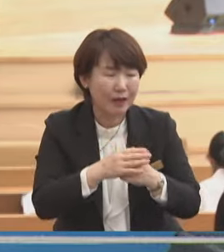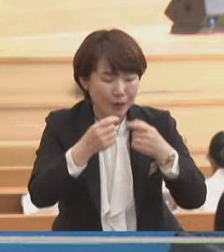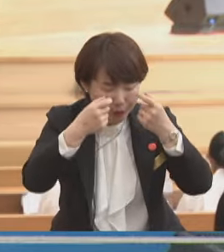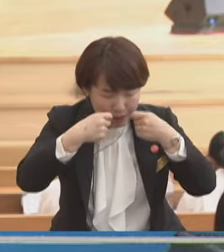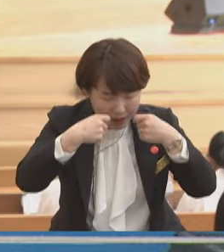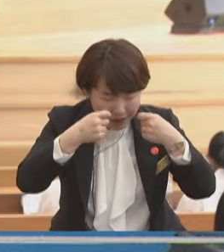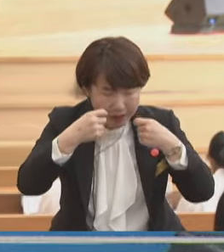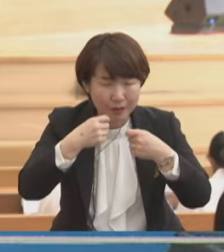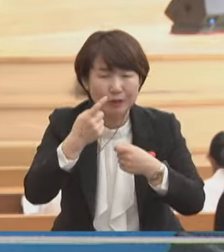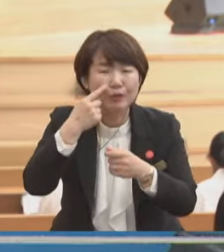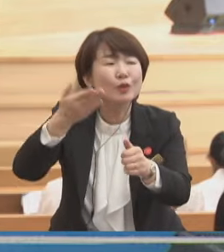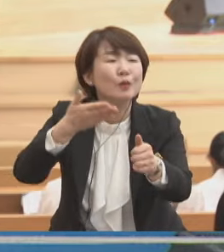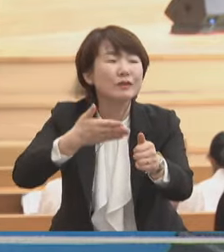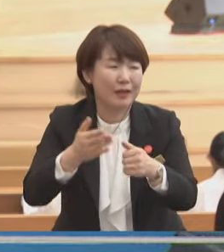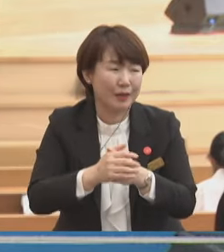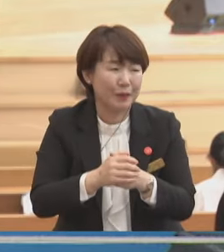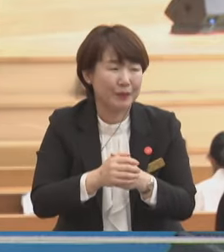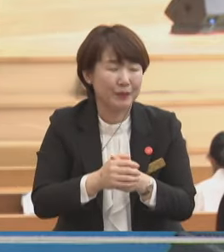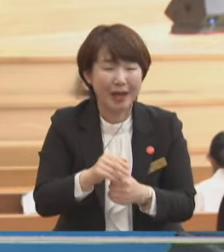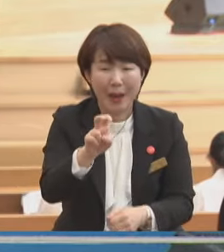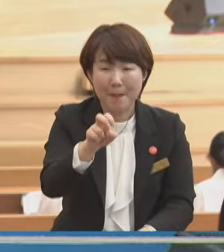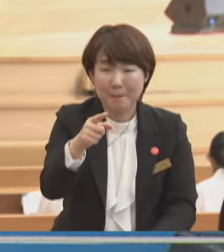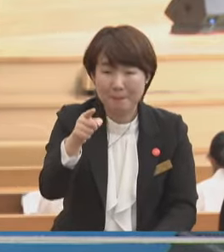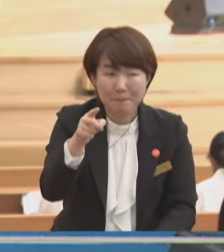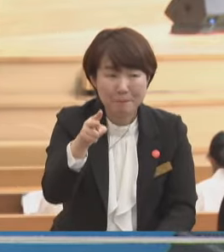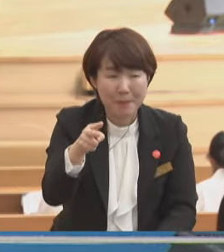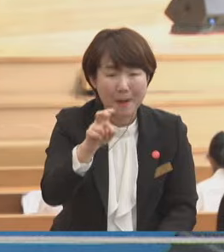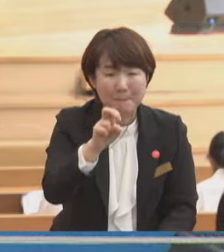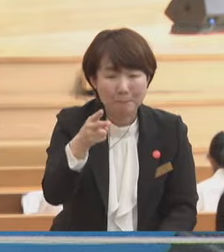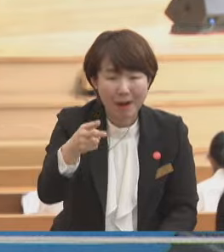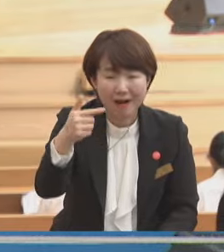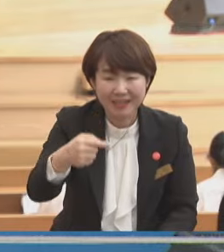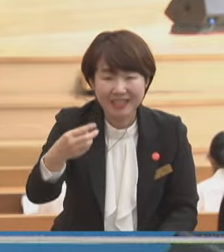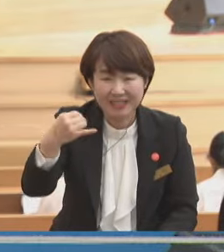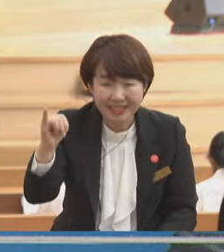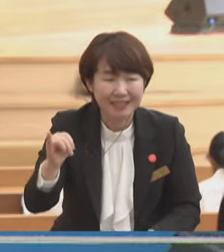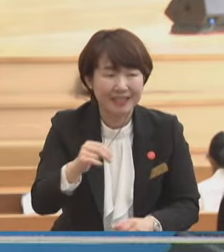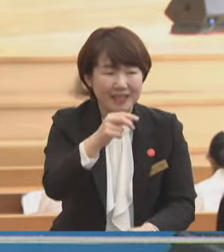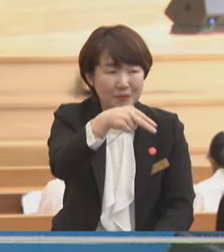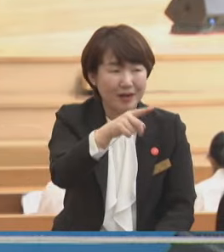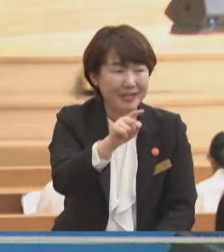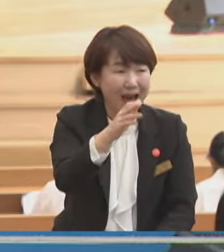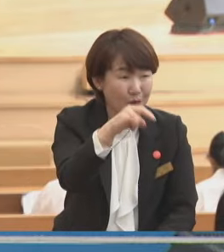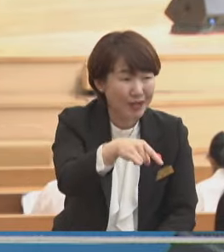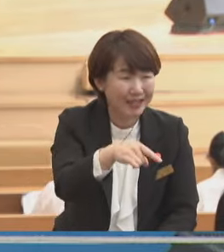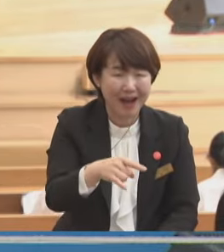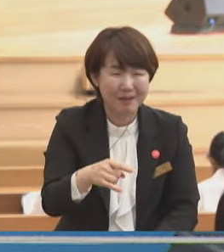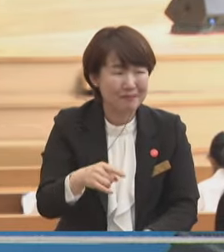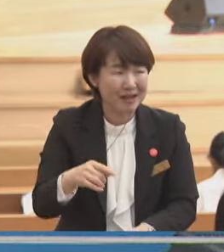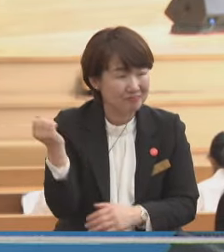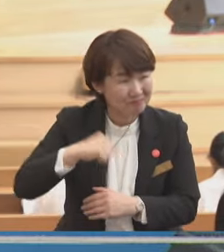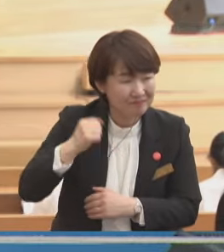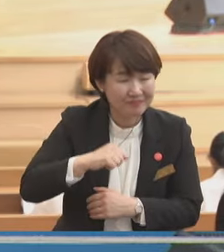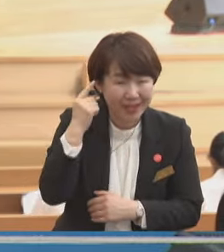좋겠다 며느리가 말을 안 들어요 사회가 말을 안 들어요 그래 지금 손주 손녀가 어떻게 될지 모르겠어요